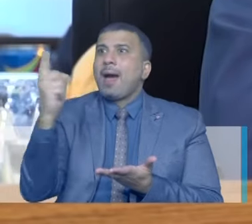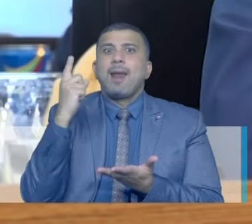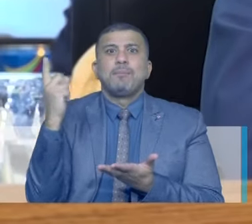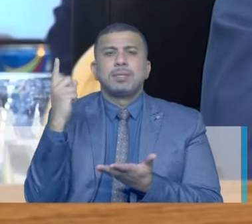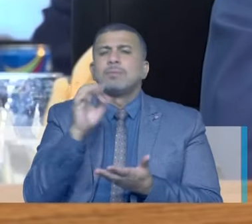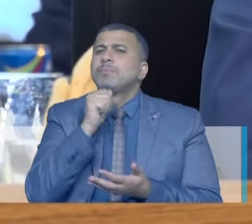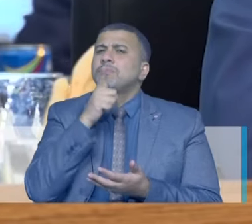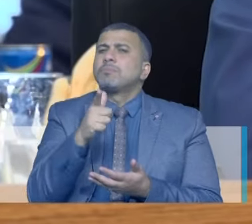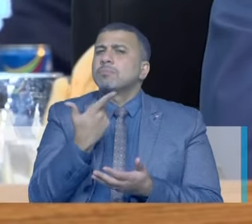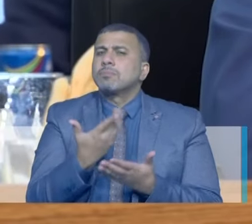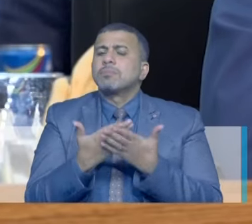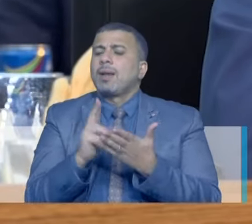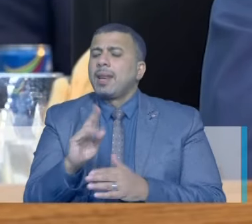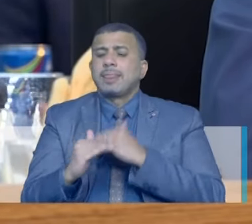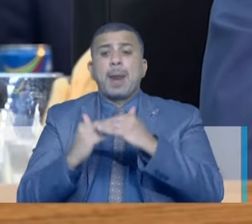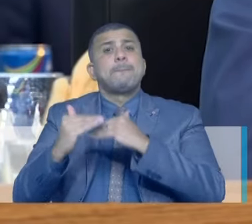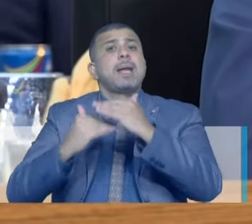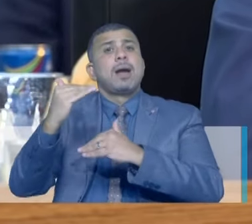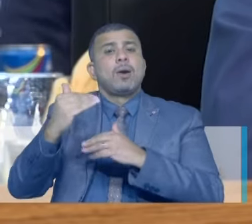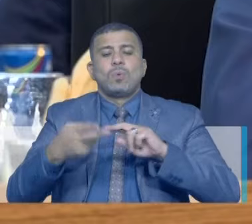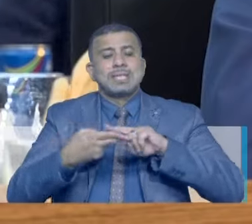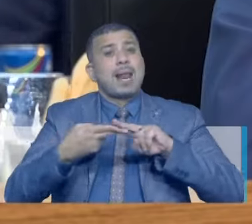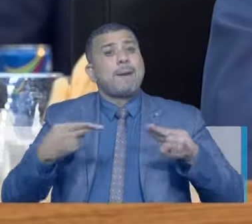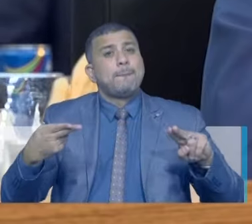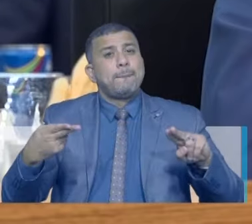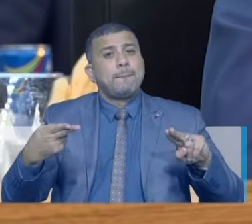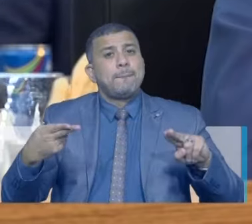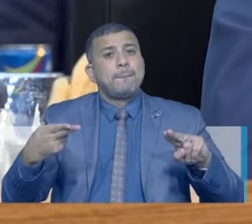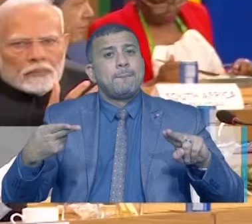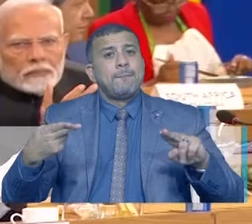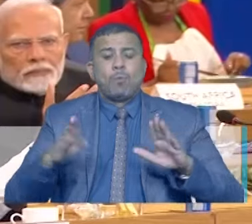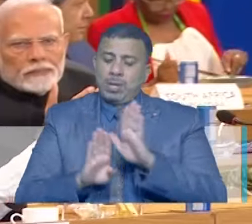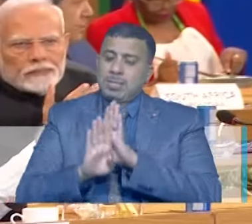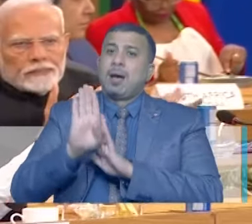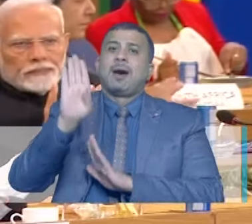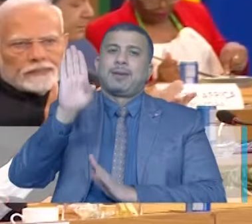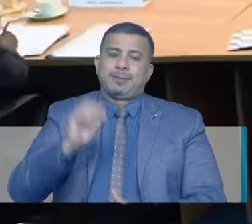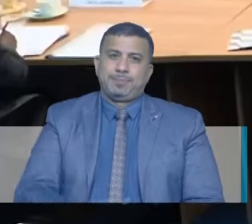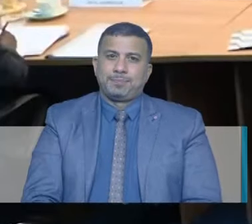تعزيزاً للتنمية والسلام والازدهار.